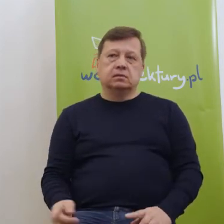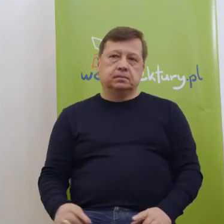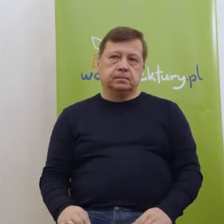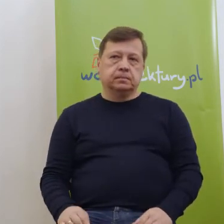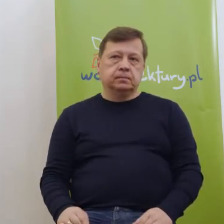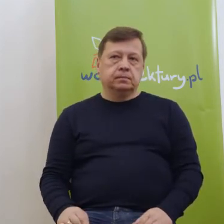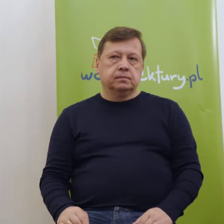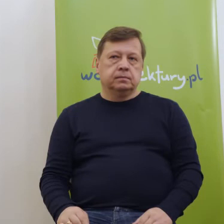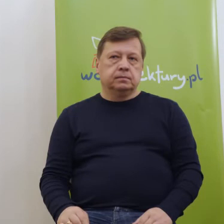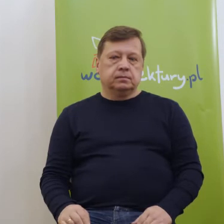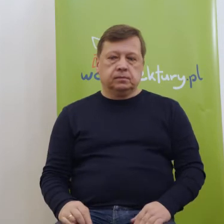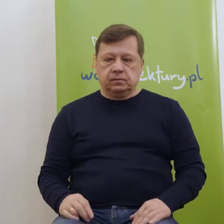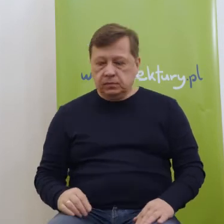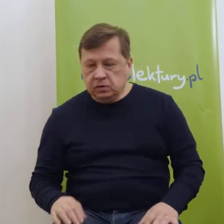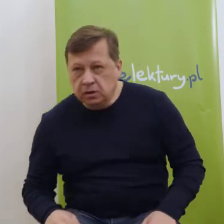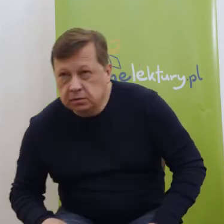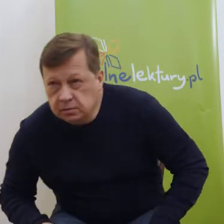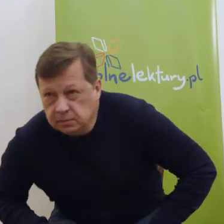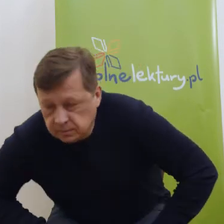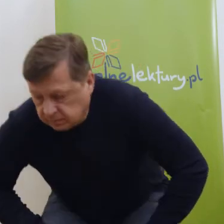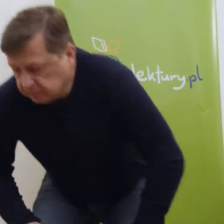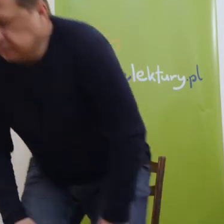Dzień dobry wieczór. Ja właściwie nie mam pytania.